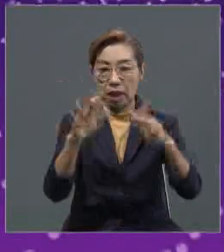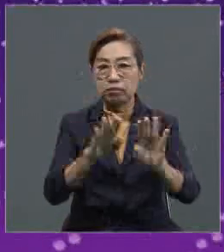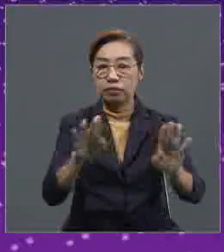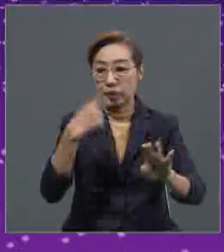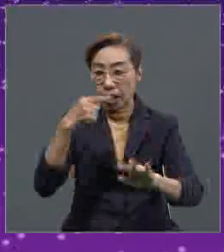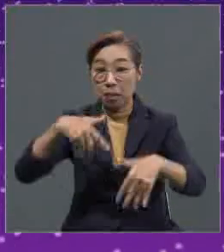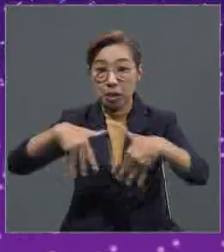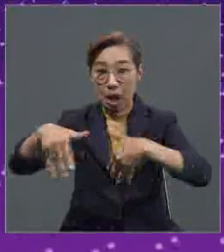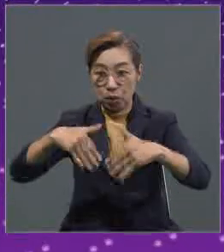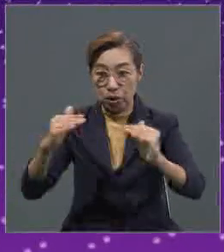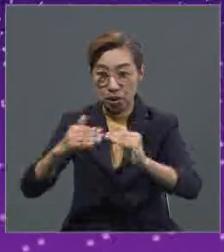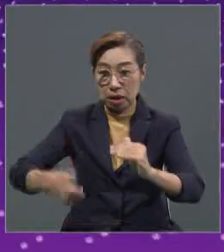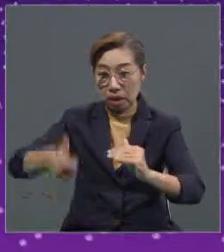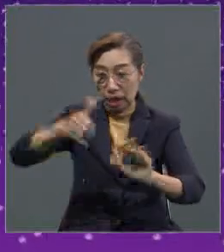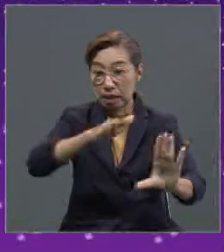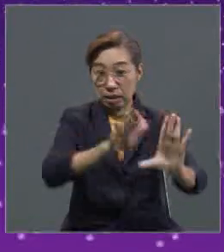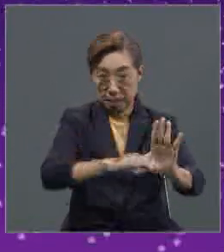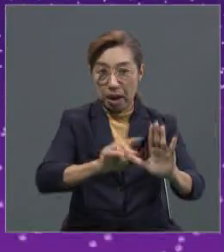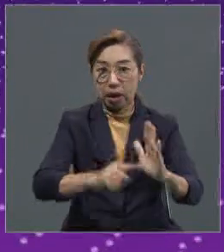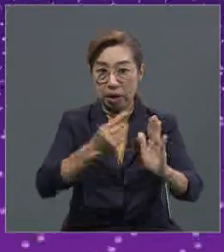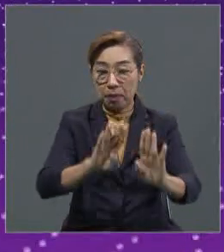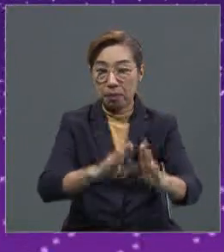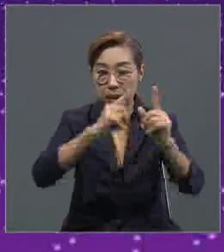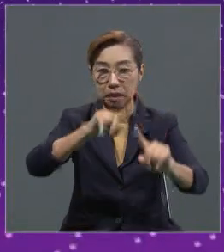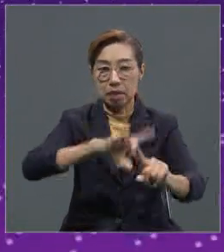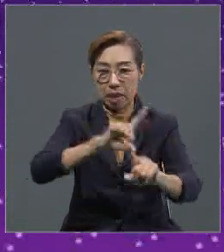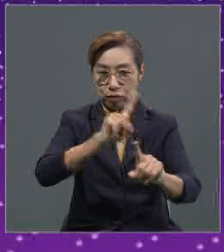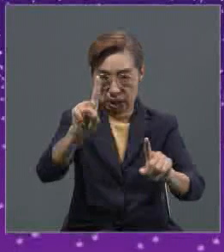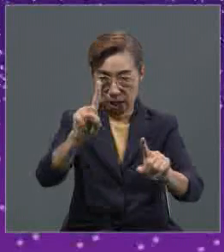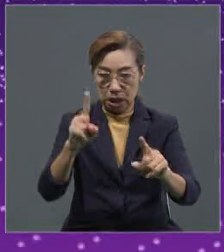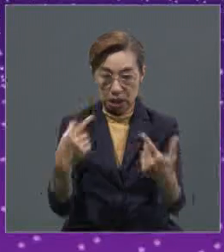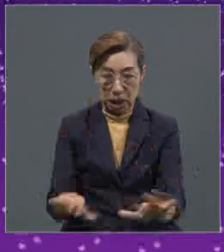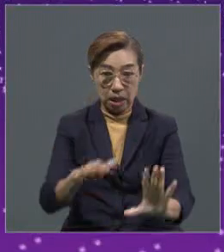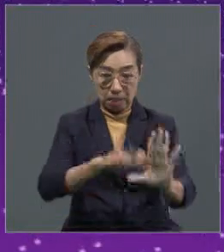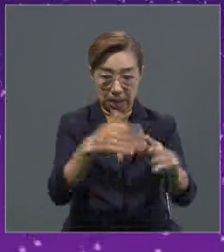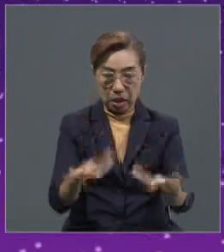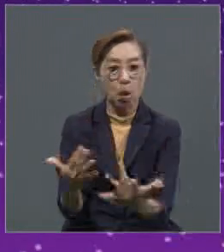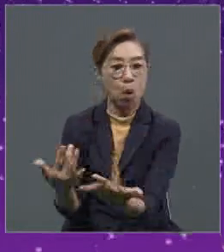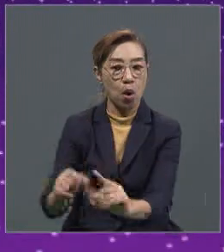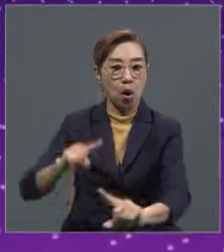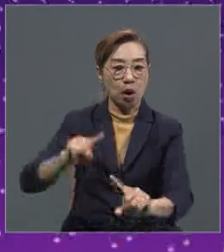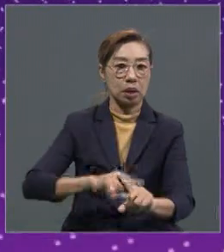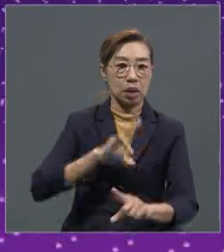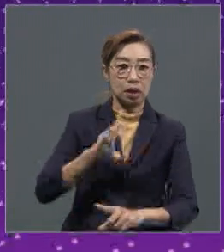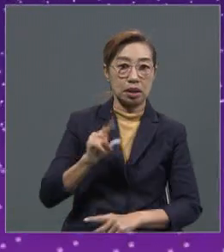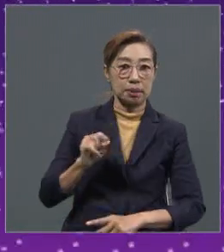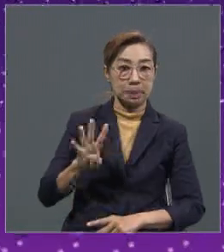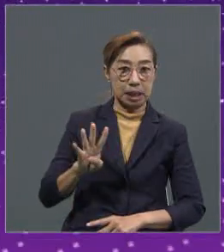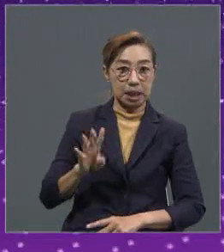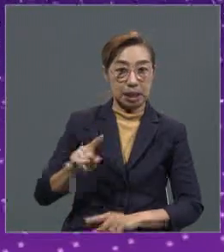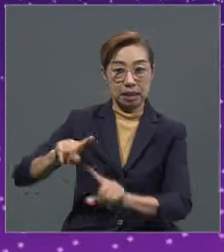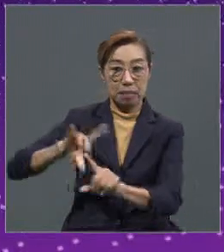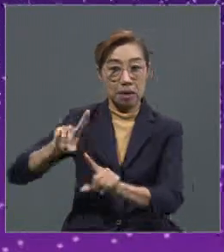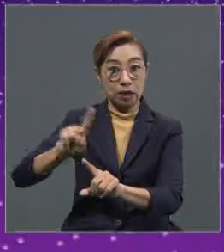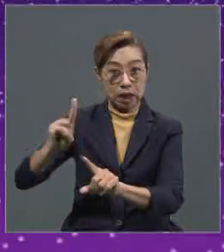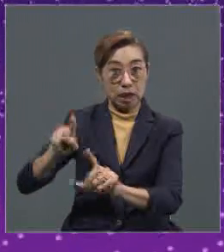มีสิทธิ์วันแรกก็คือเริ่มในวันที่1สิงหาคมนี้แล้วก็รอก่อนนะคะวันที่24กรกฎาคม ครับ ก่อนหน้าจะถึงวันที่1สิงห